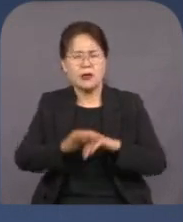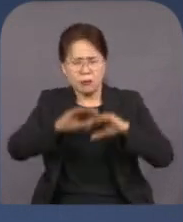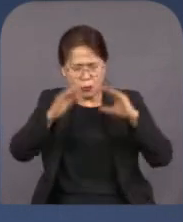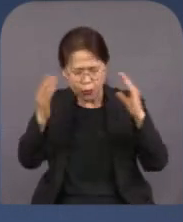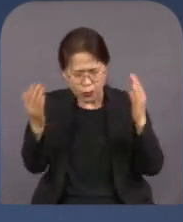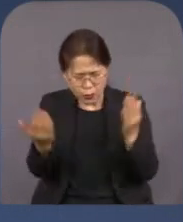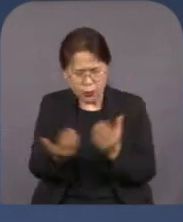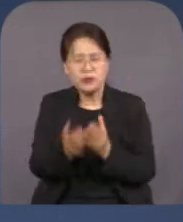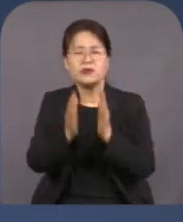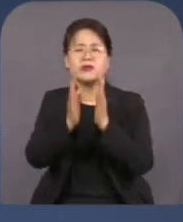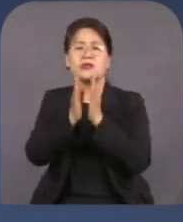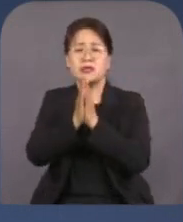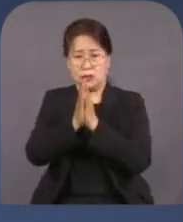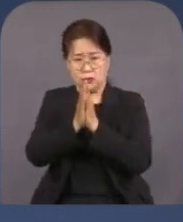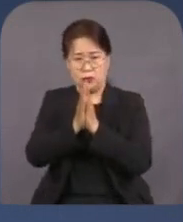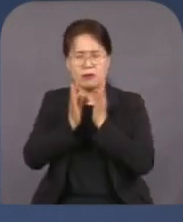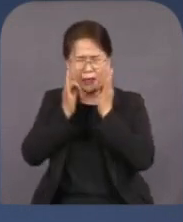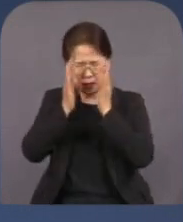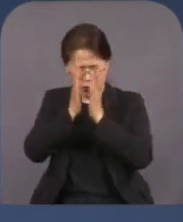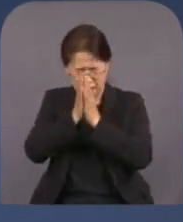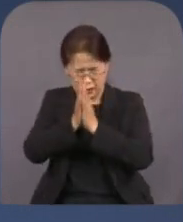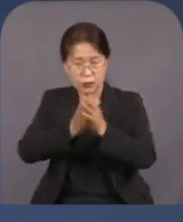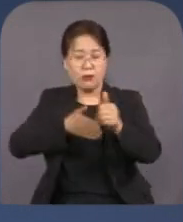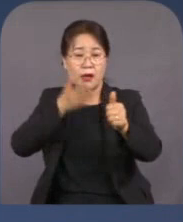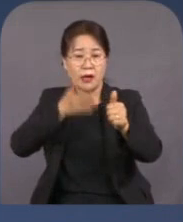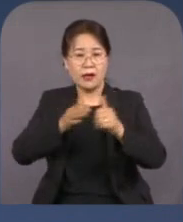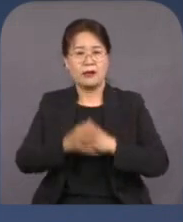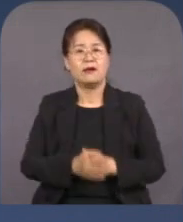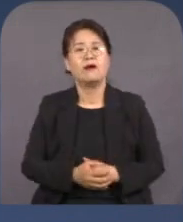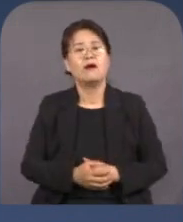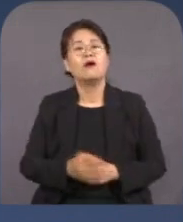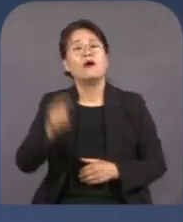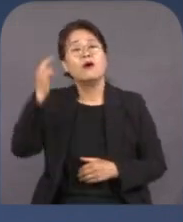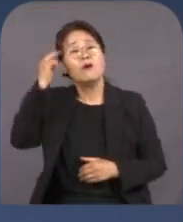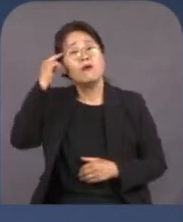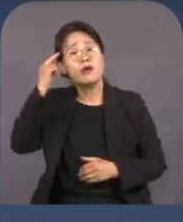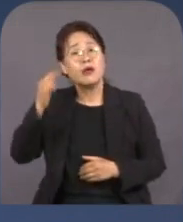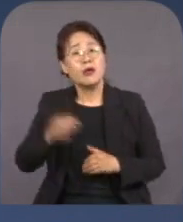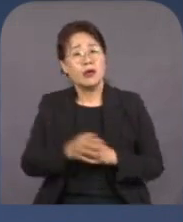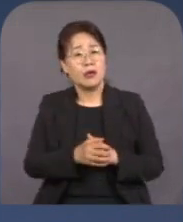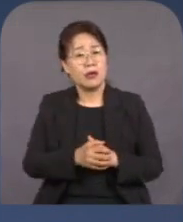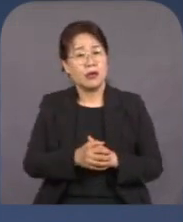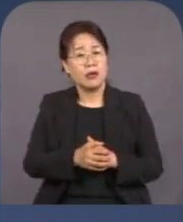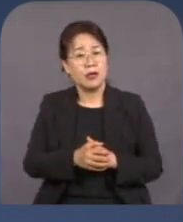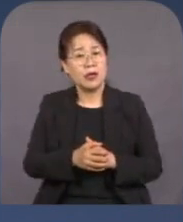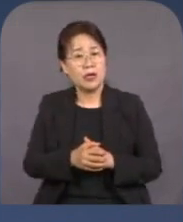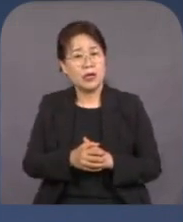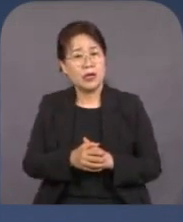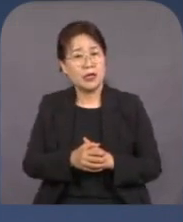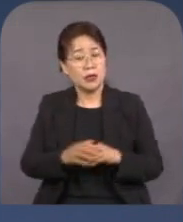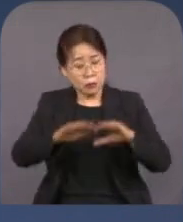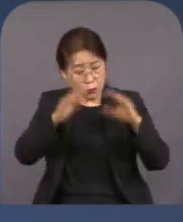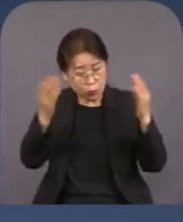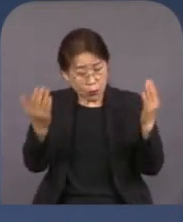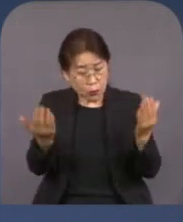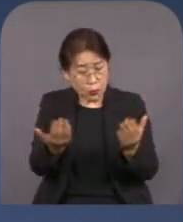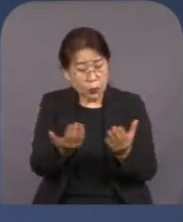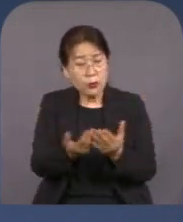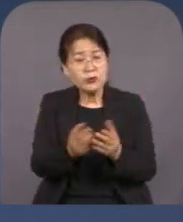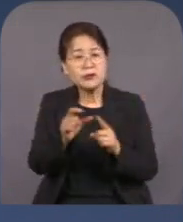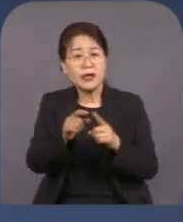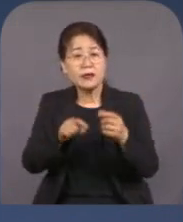기도와 간구를 하라고 말해요 여러분 왜 기도와 간구에 앞서서 모든 일이라는 말을